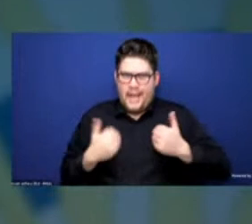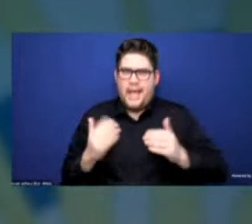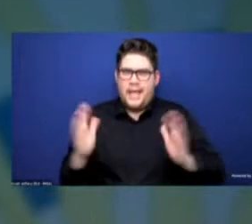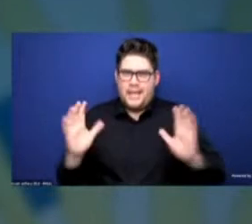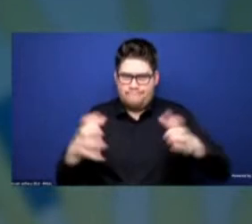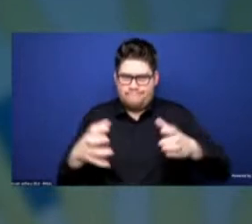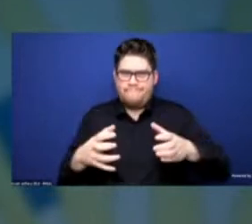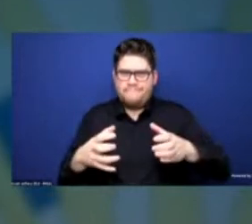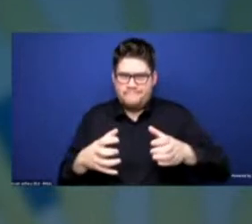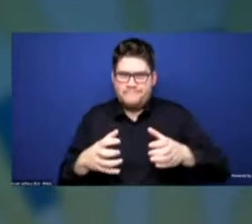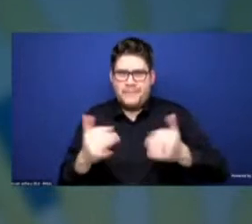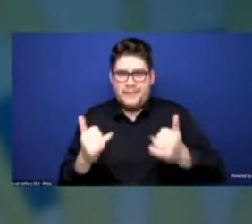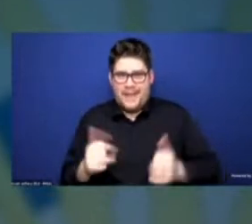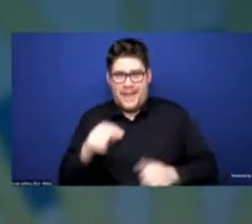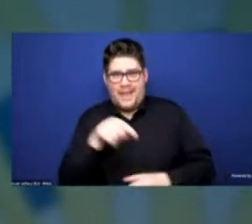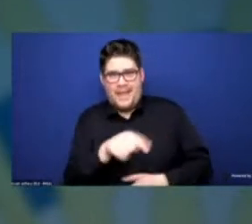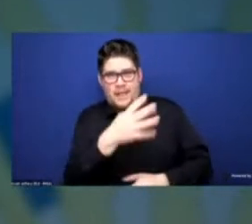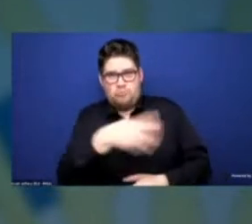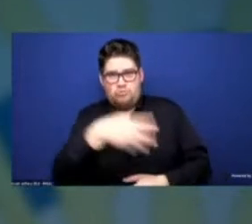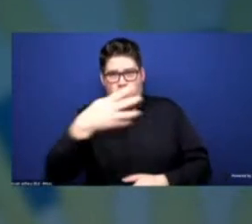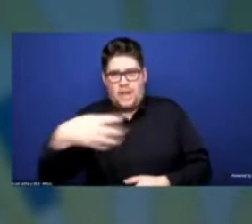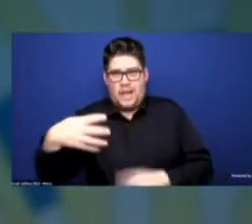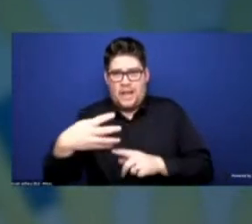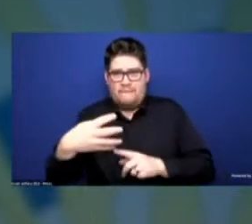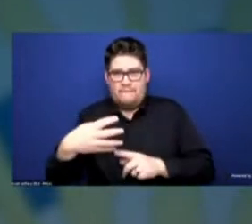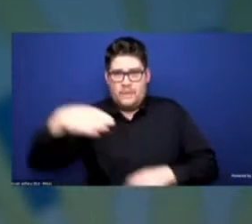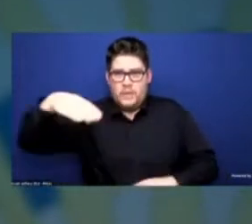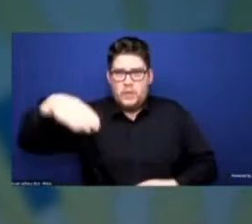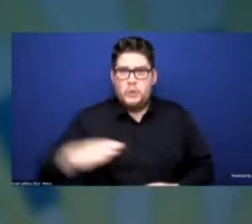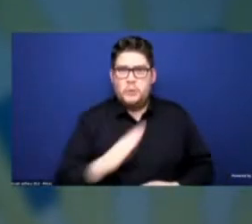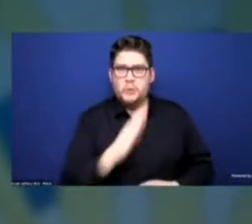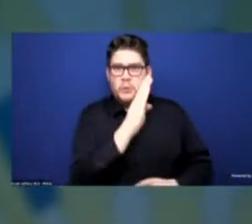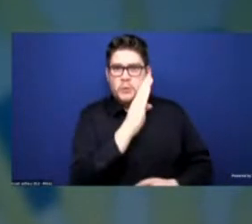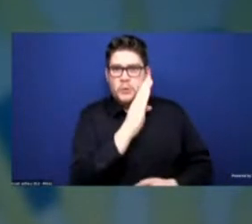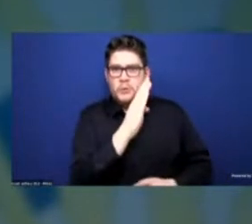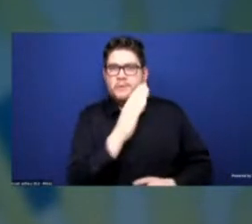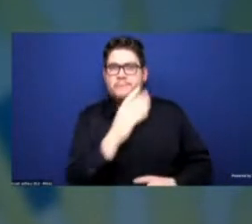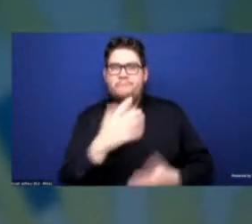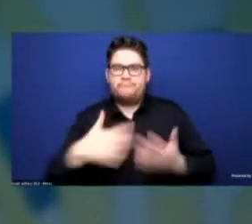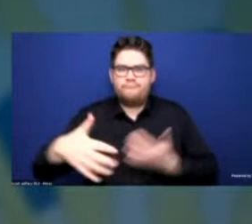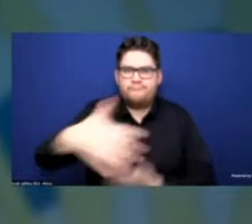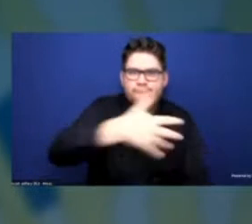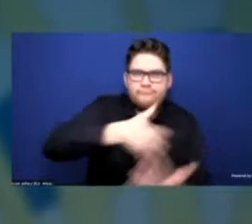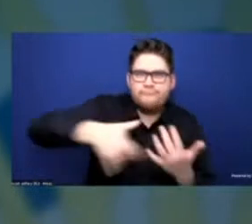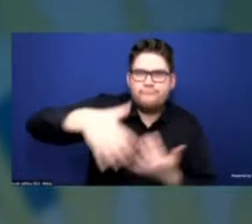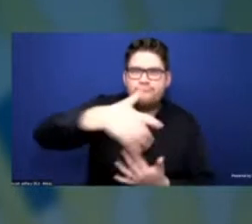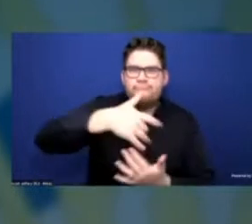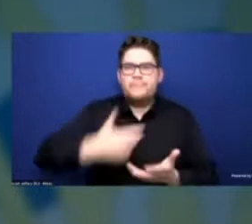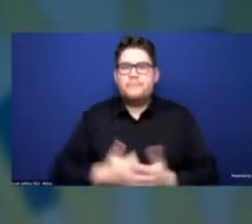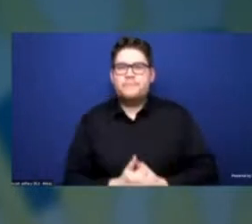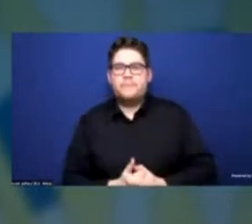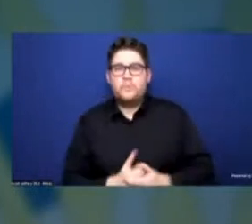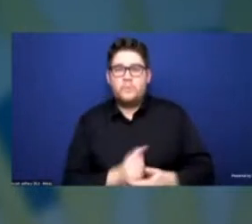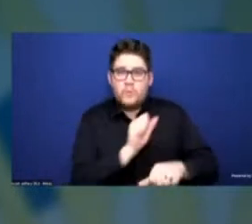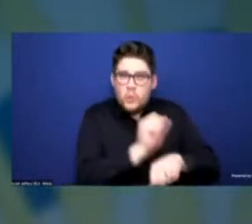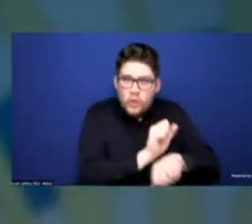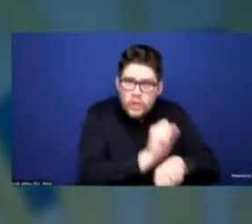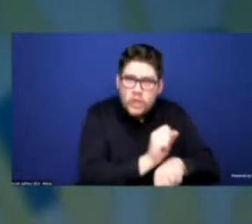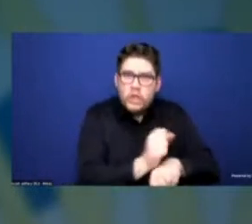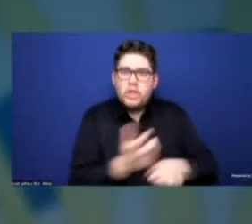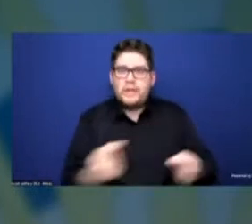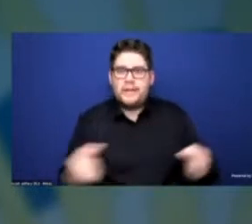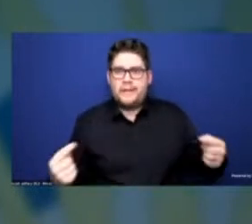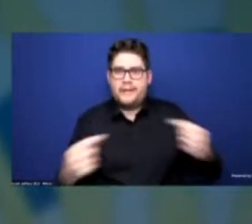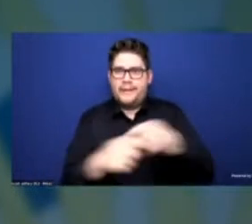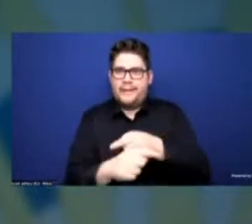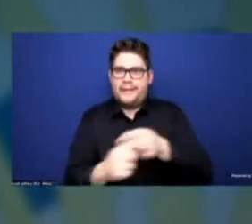social connections, but 04 also from work 15到 connections. 18 And we 19 到 know that those 39是绿颜 interact 色 in 的 what we 大家 call 可以看 social 到红颜 networks. 色的是 But what we 39 are